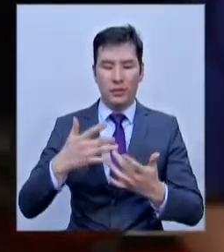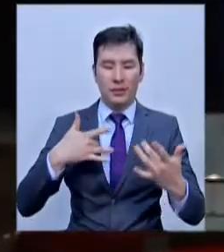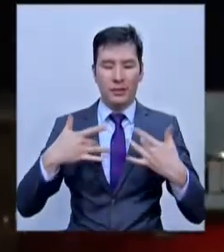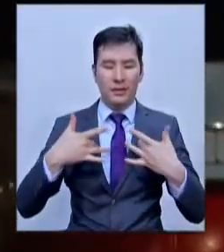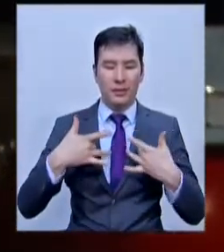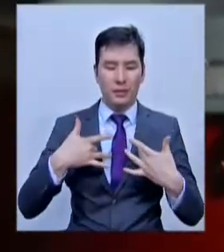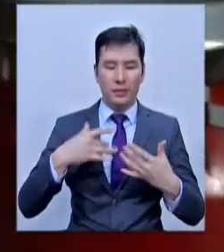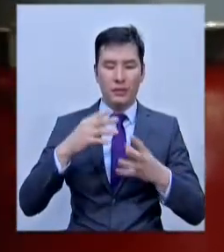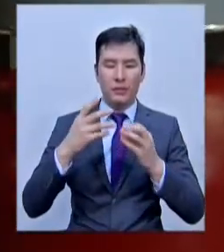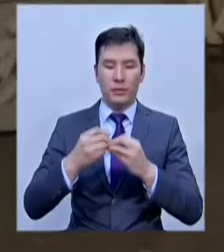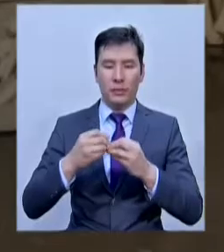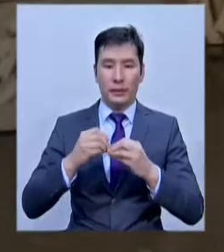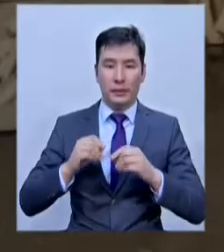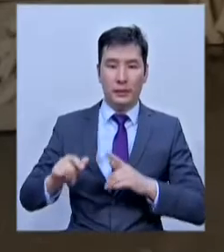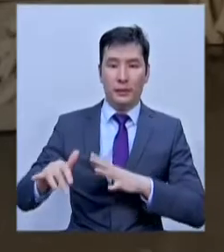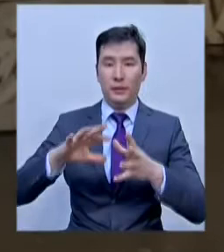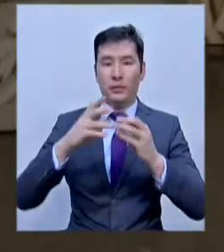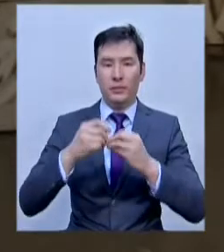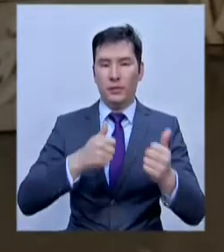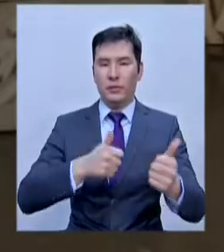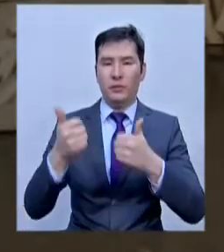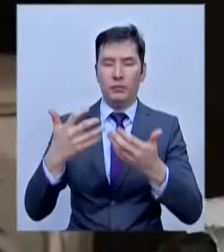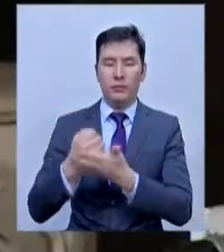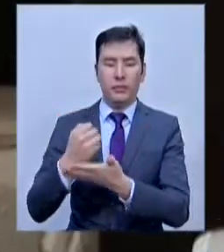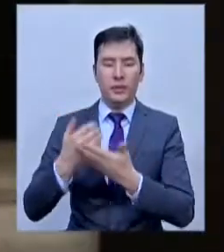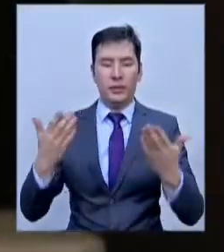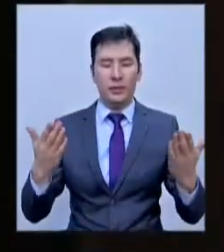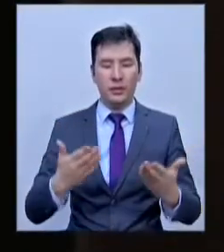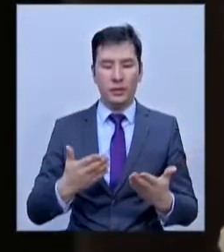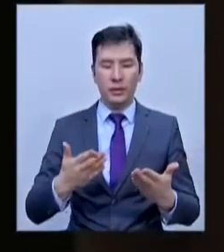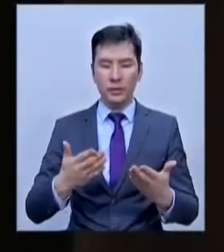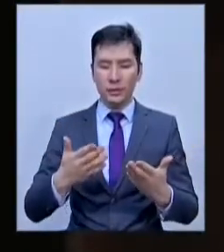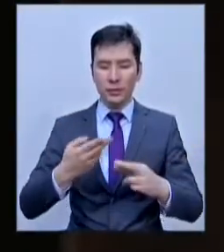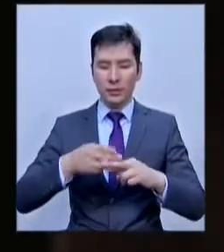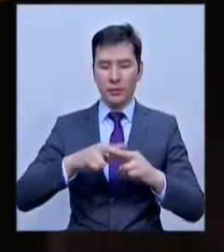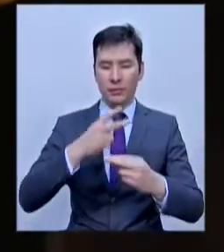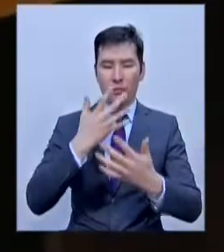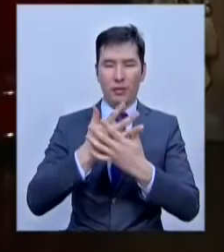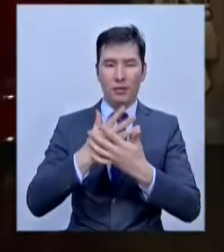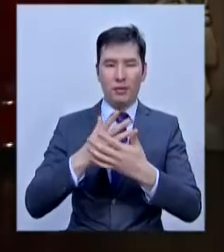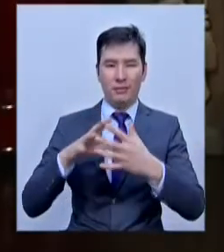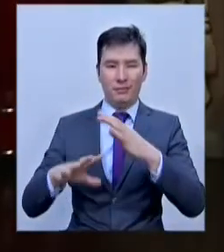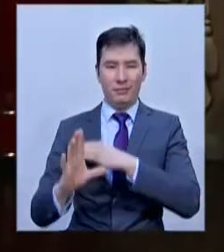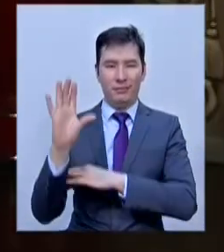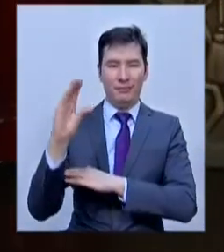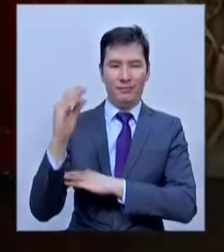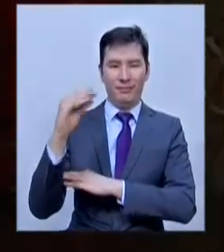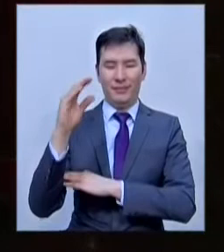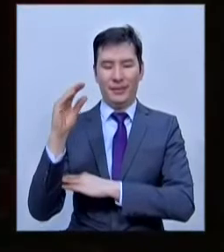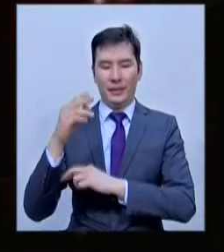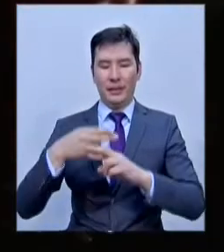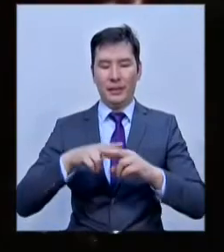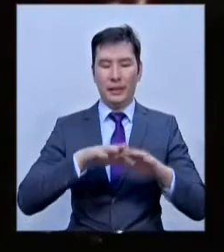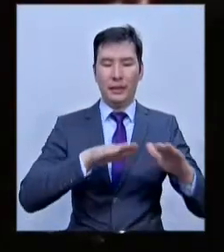жеңіске жететіні насихатталады. Қызықты әрі шытырман оқиғаларды қамдайтын қойылым мен әсем әндер кішкентай көрермендерге